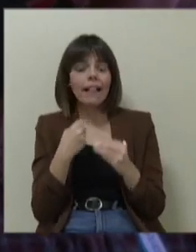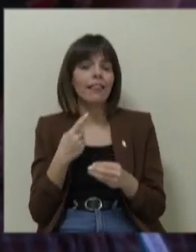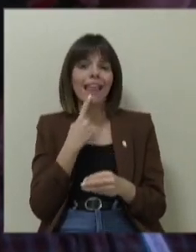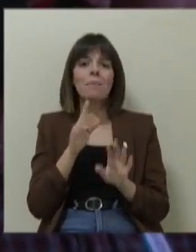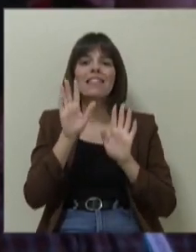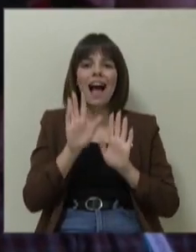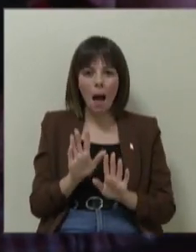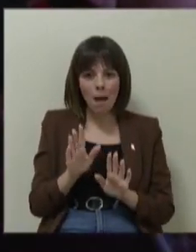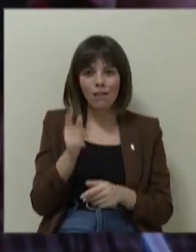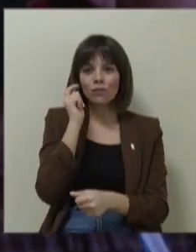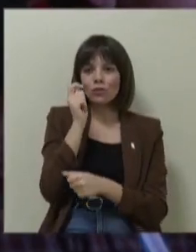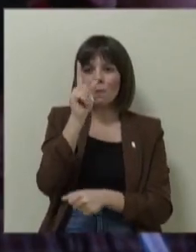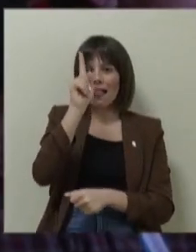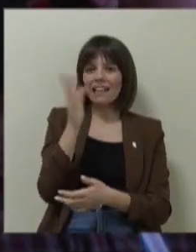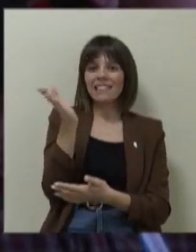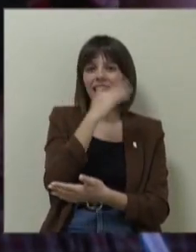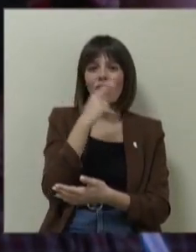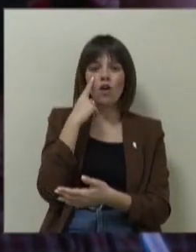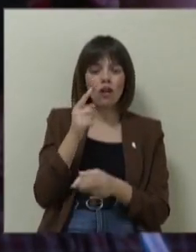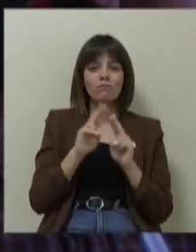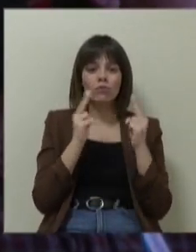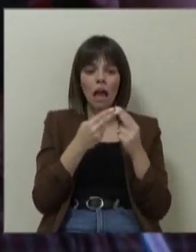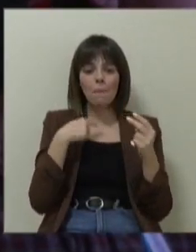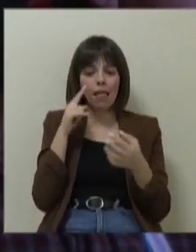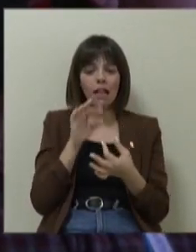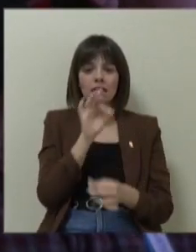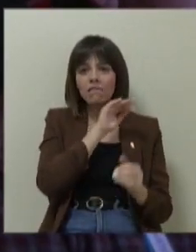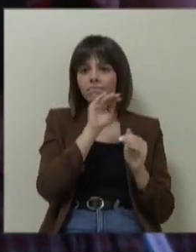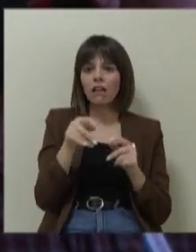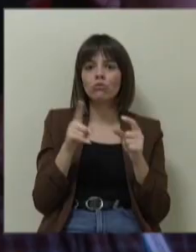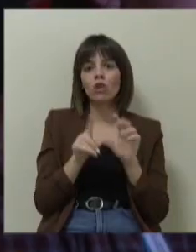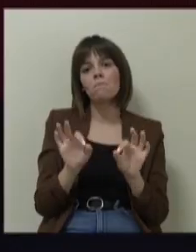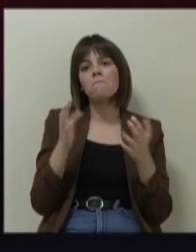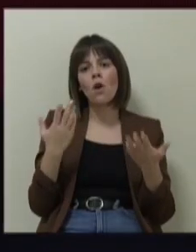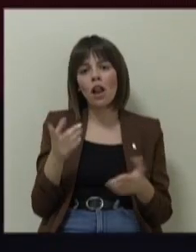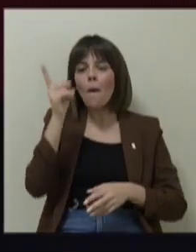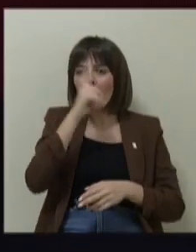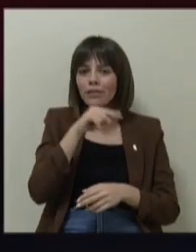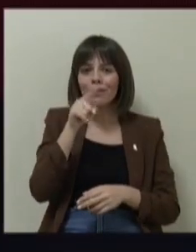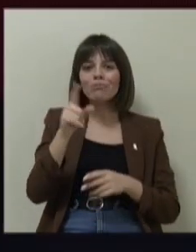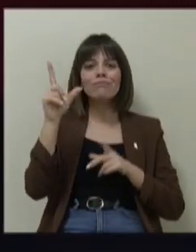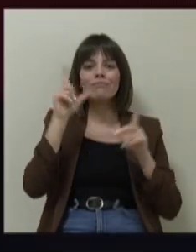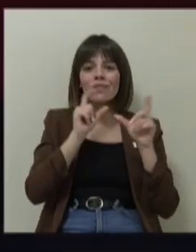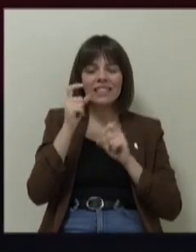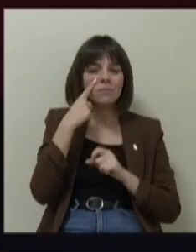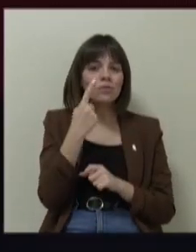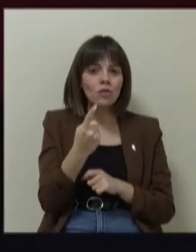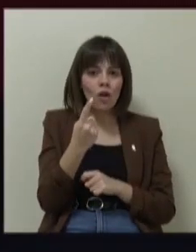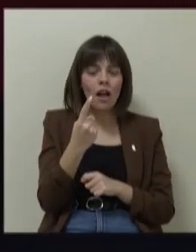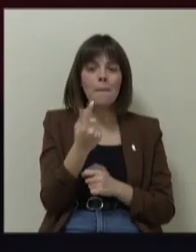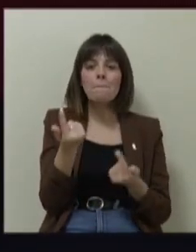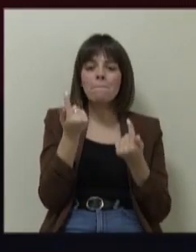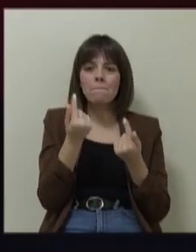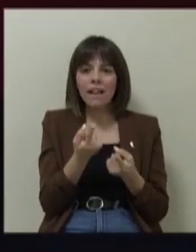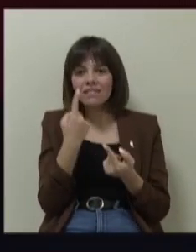slaytın gezegenimizi ve biz insanlığı getirdiği durum ortada. Dolayısıyla bu resimde ve bu sunumda biraz